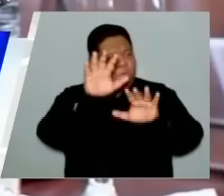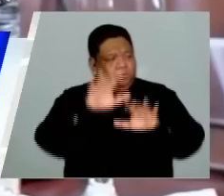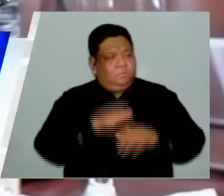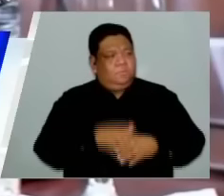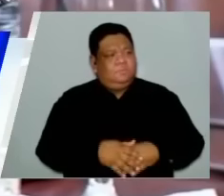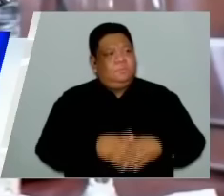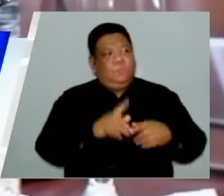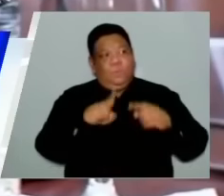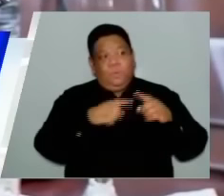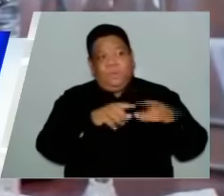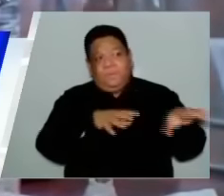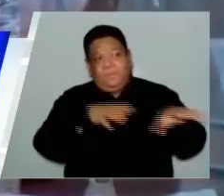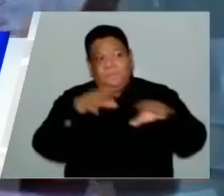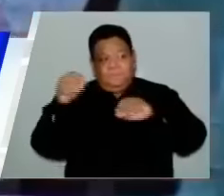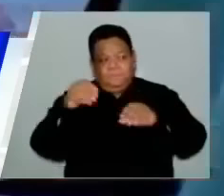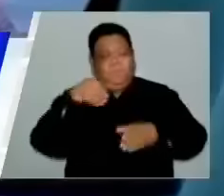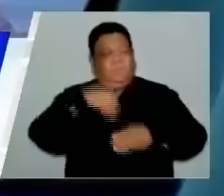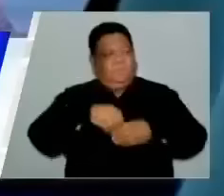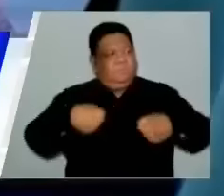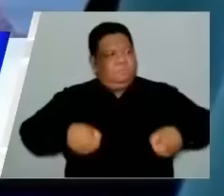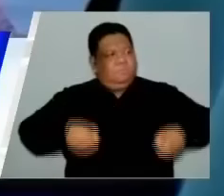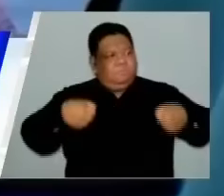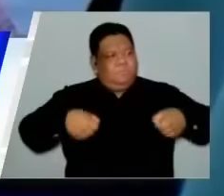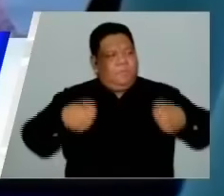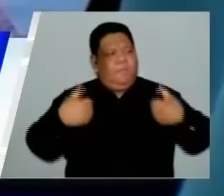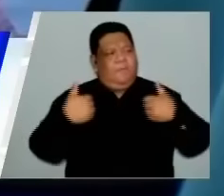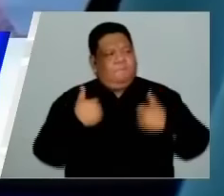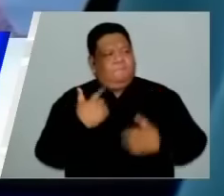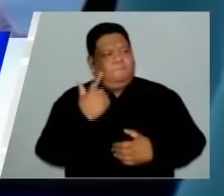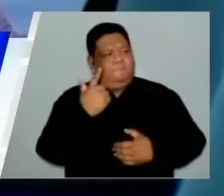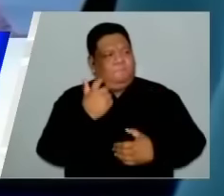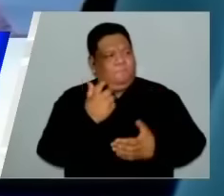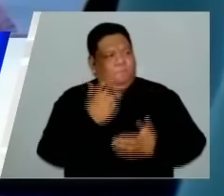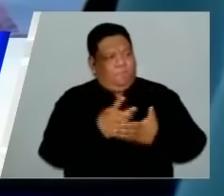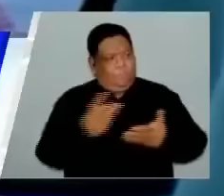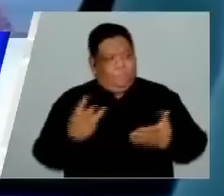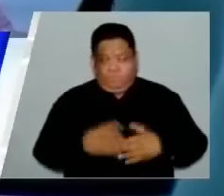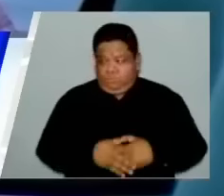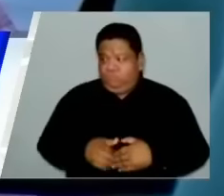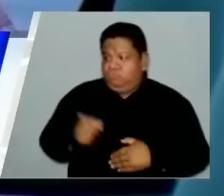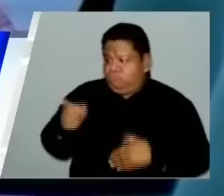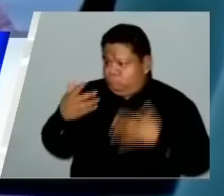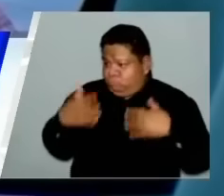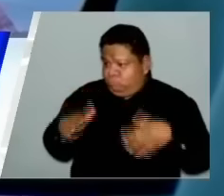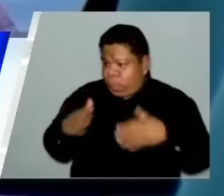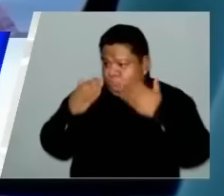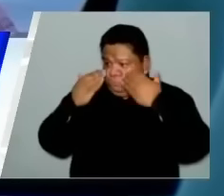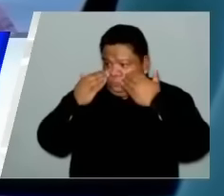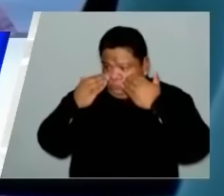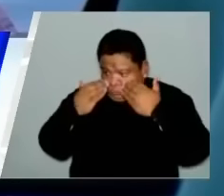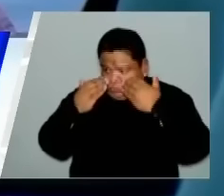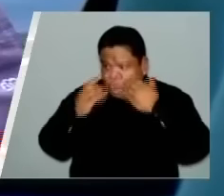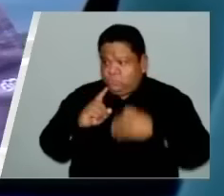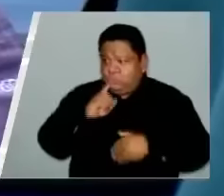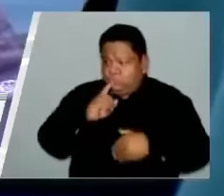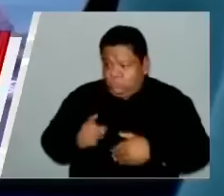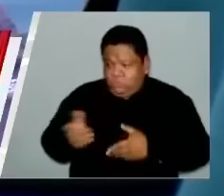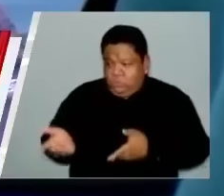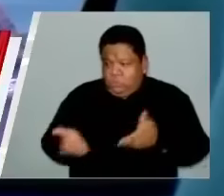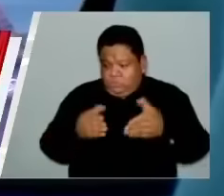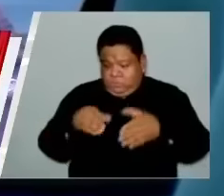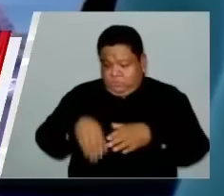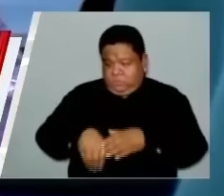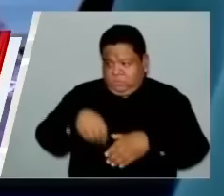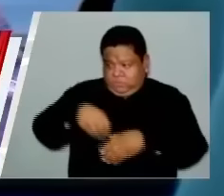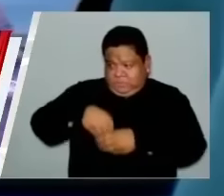na nilalagyan po ng mga baril. Nakita mo ng sarili mong mata na inilabas ang laman ng mga bag at ang